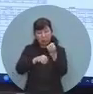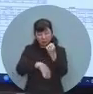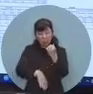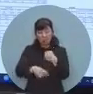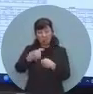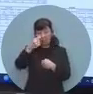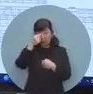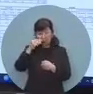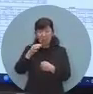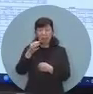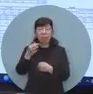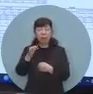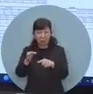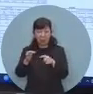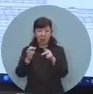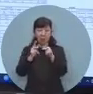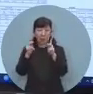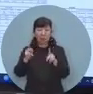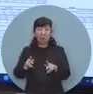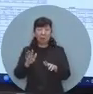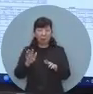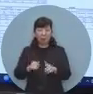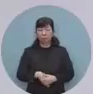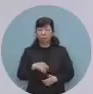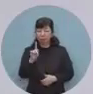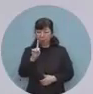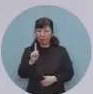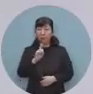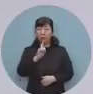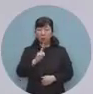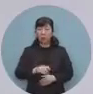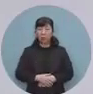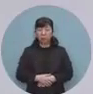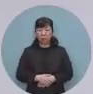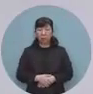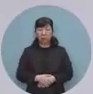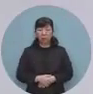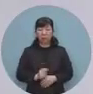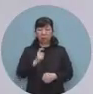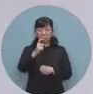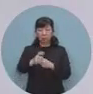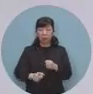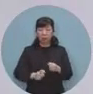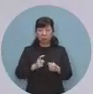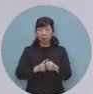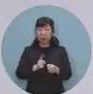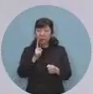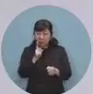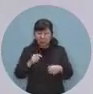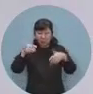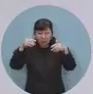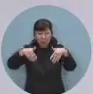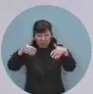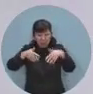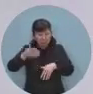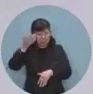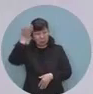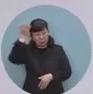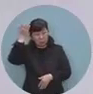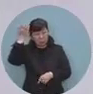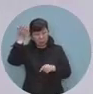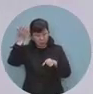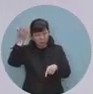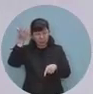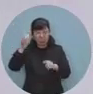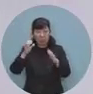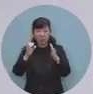金額も非常に課題ですこれ皆さんあの考えていただきたいえまあ10年に1度の規模の雨の想定でえこの